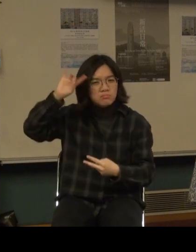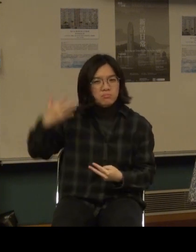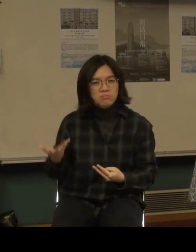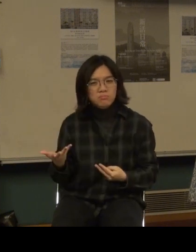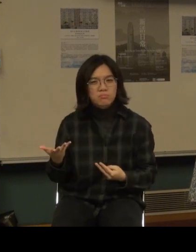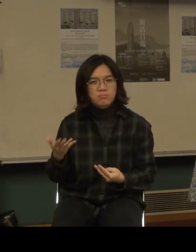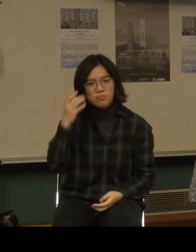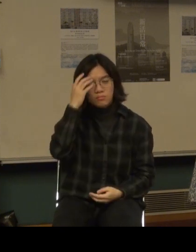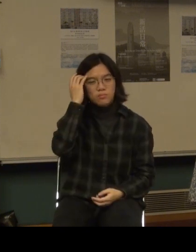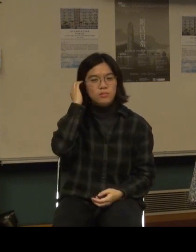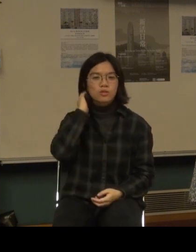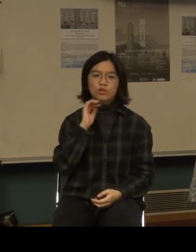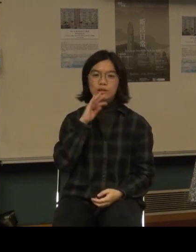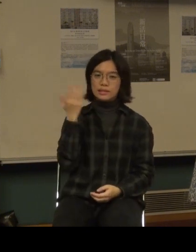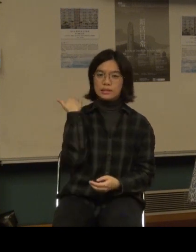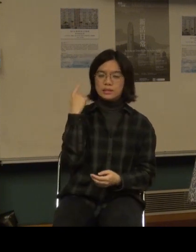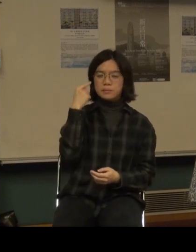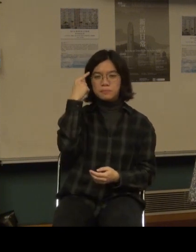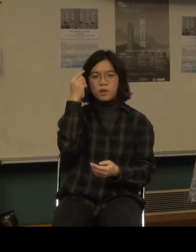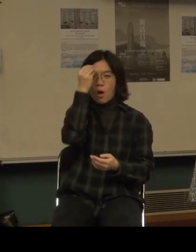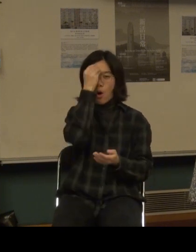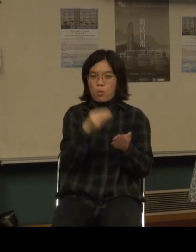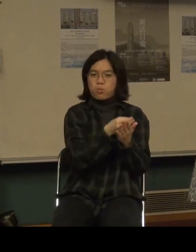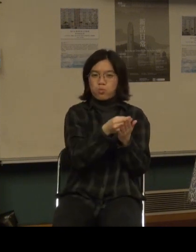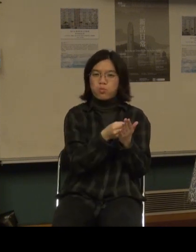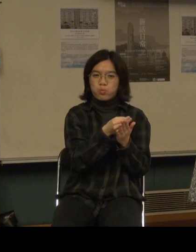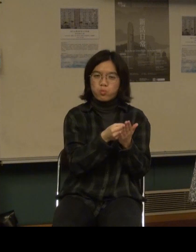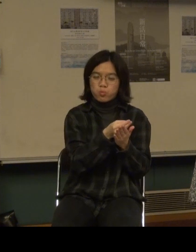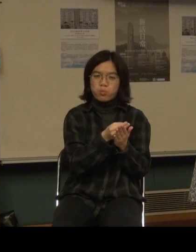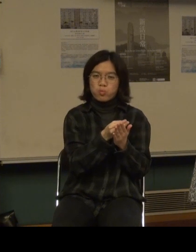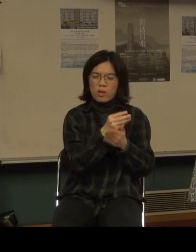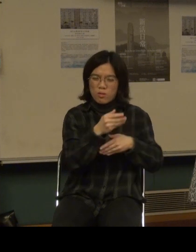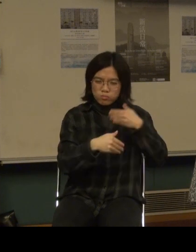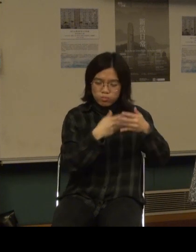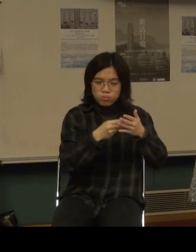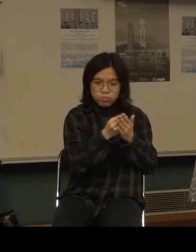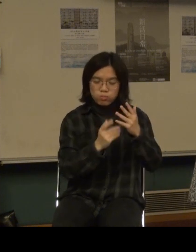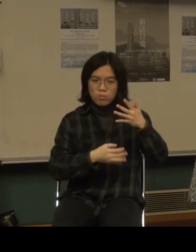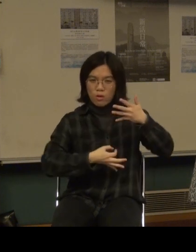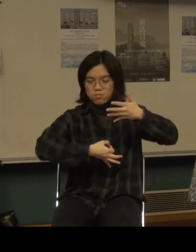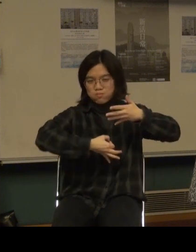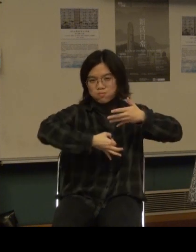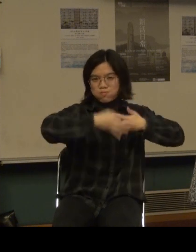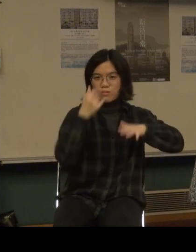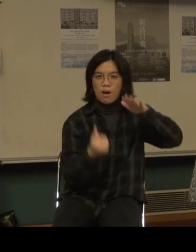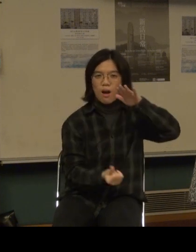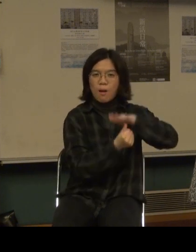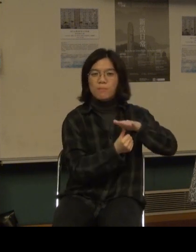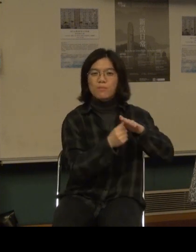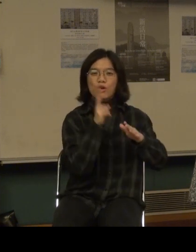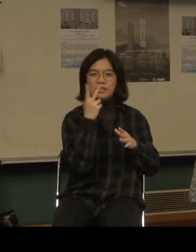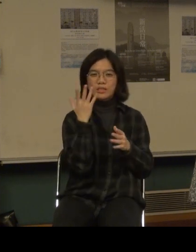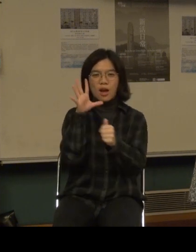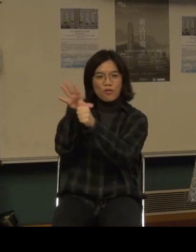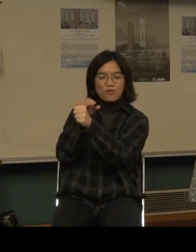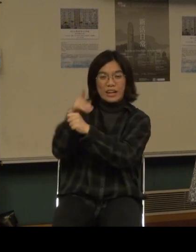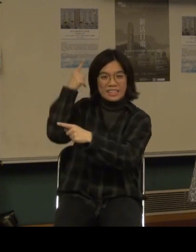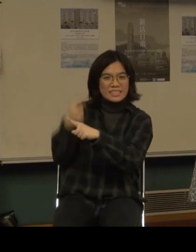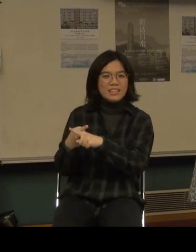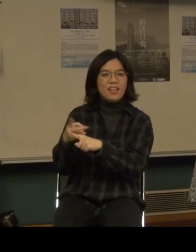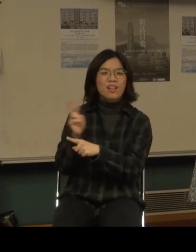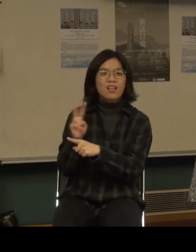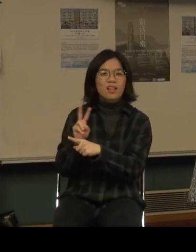學畫畫，學到你畫畫的技術的最極致，就是說你畫得越來越真，越來越像好